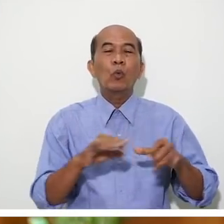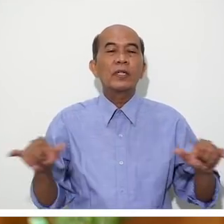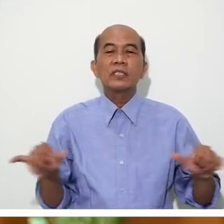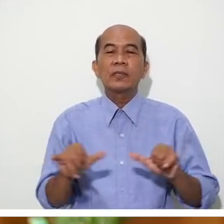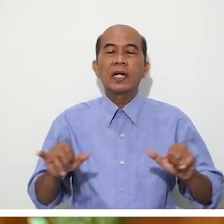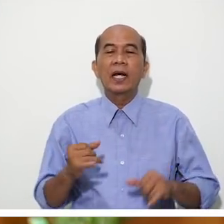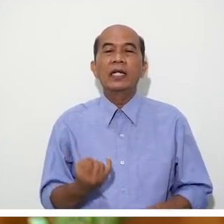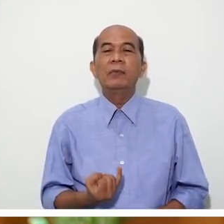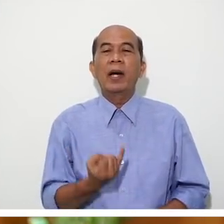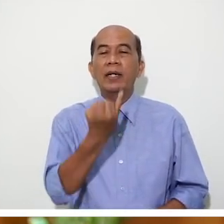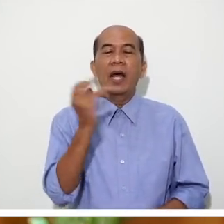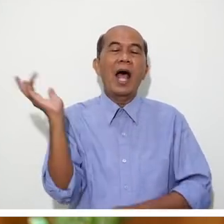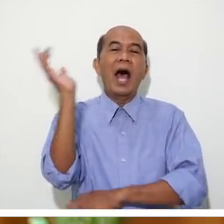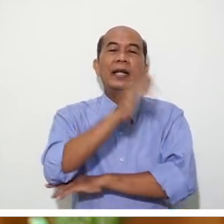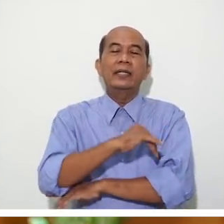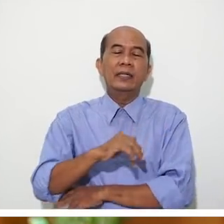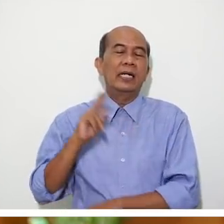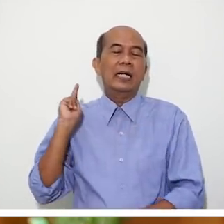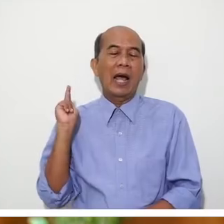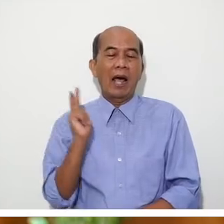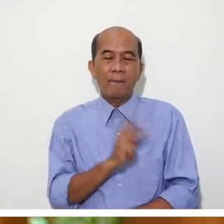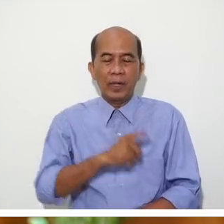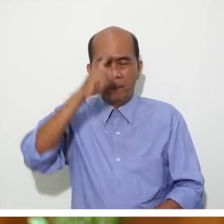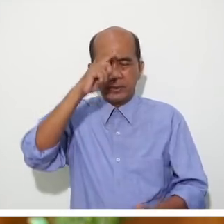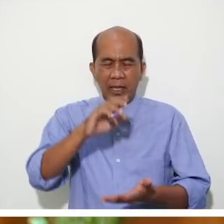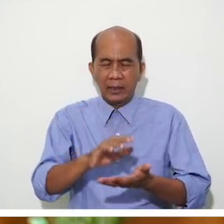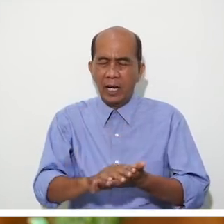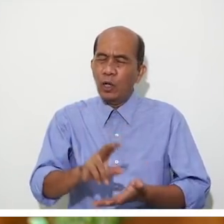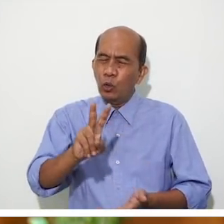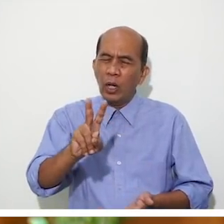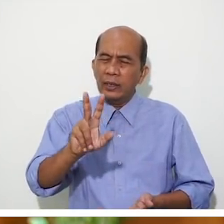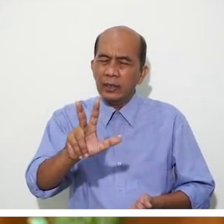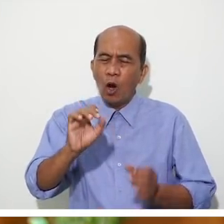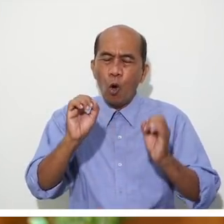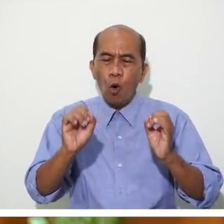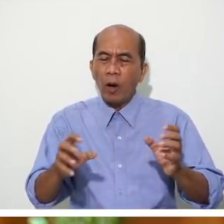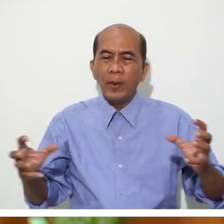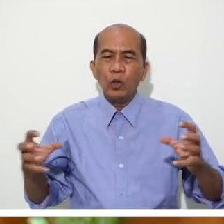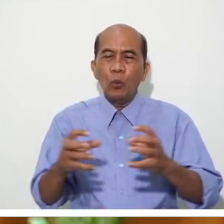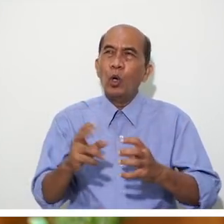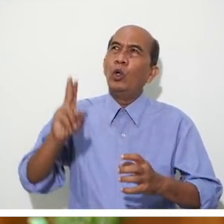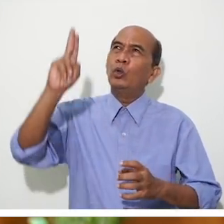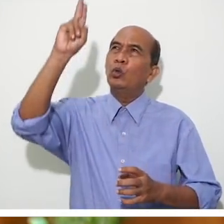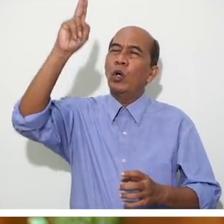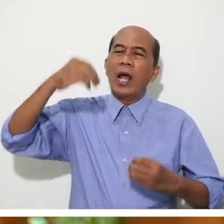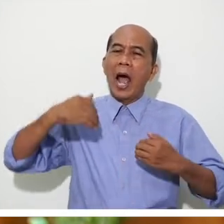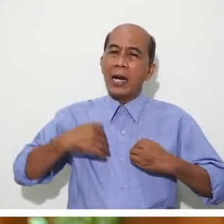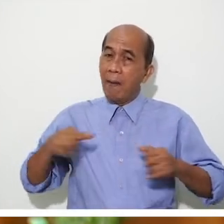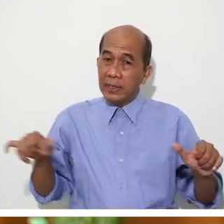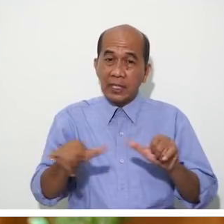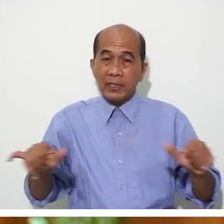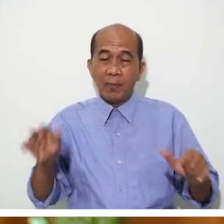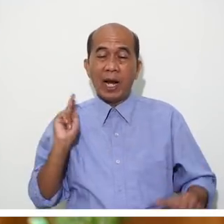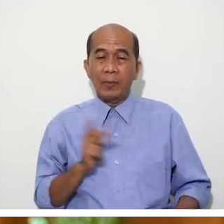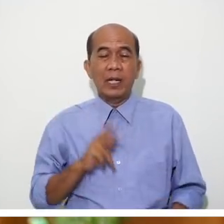ini. Kami percaya bila dua atau tiga orang berkumpul di dalam nama Tuhan, Engkau ada bersama-sama dengan kami. Dan